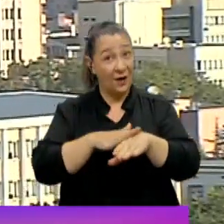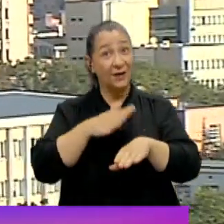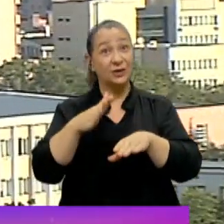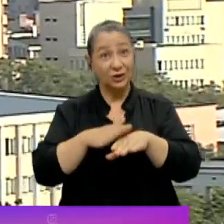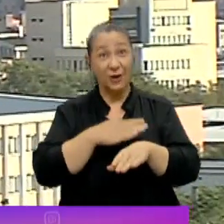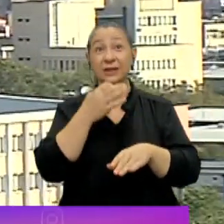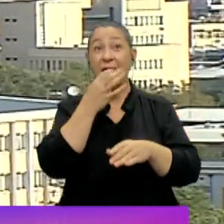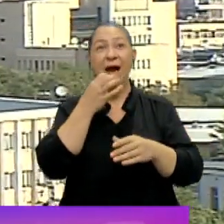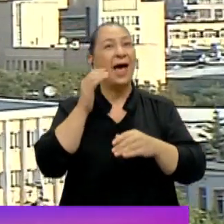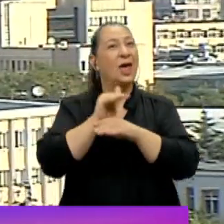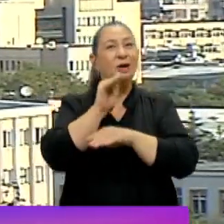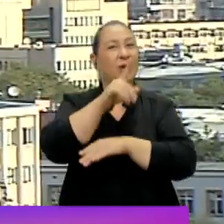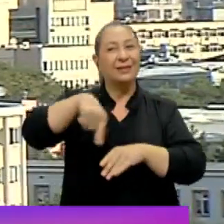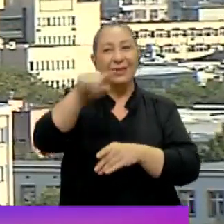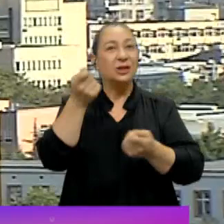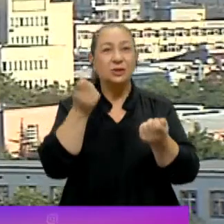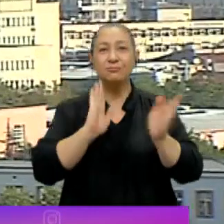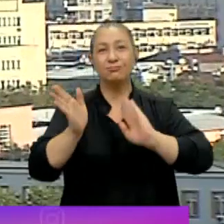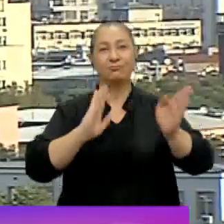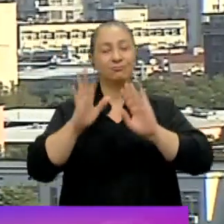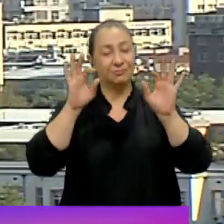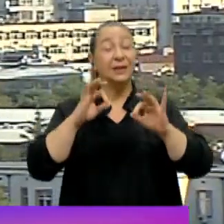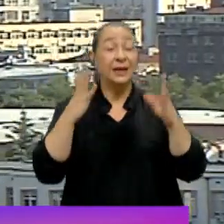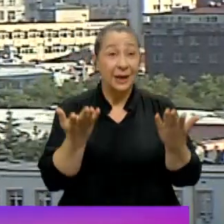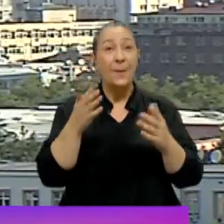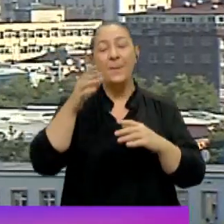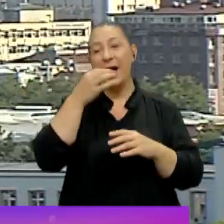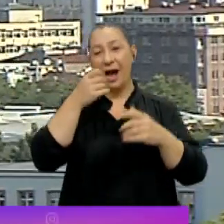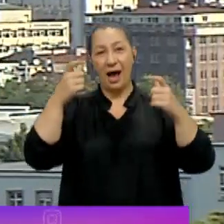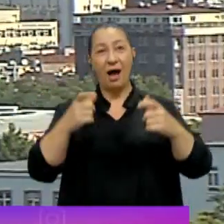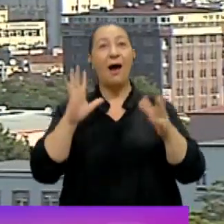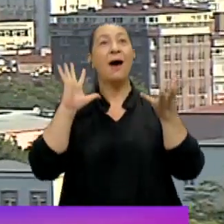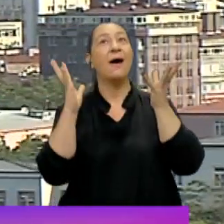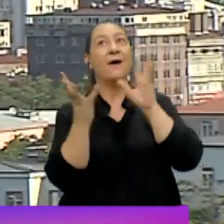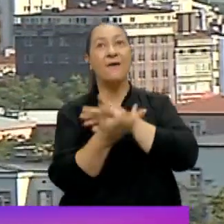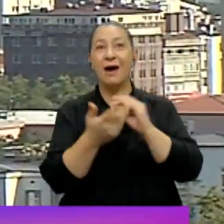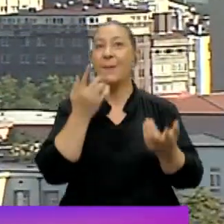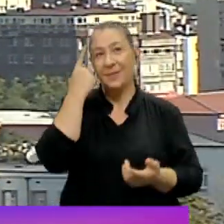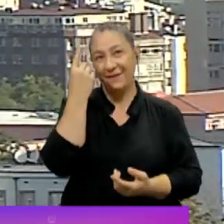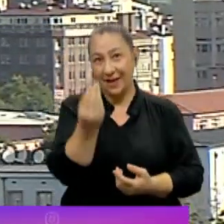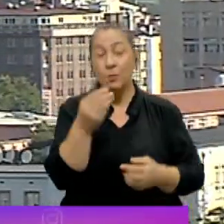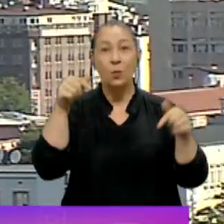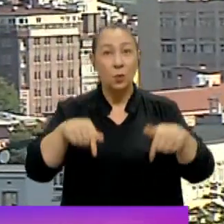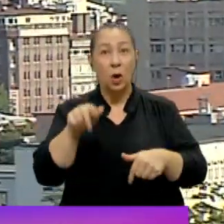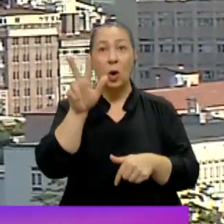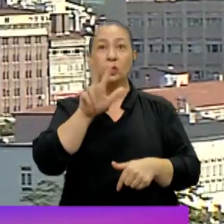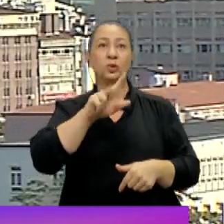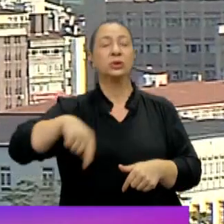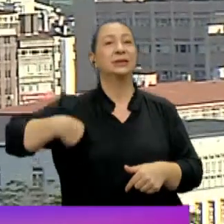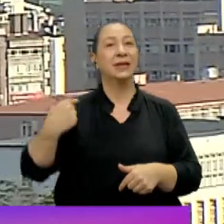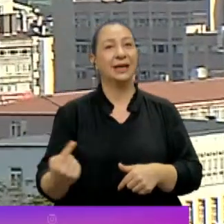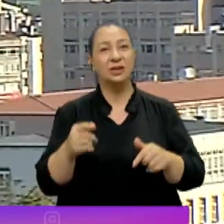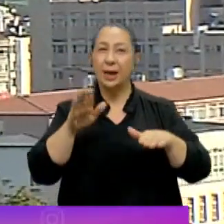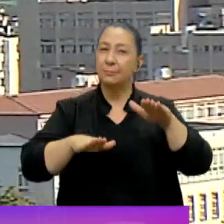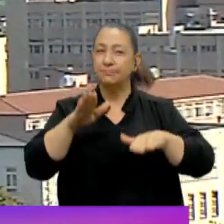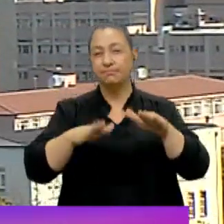başkentlerin yola düştüğünü söyleyelim. Hemen yeri de gelmişken başkent Ankara'da hava durumundan da haber verelim. Bugün 30 derece